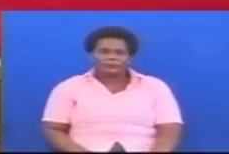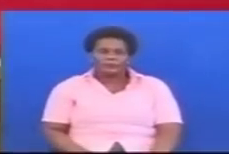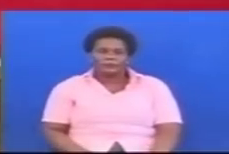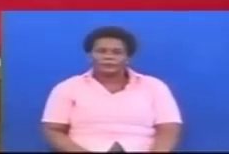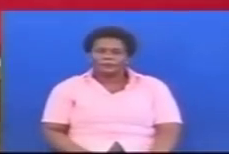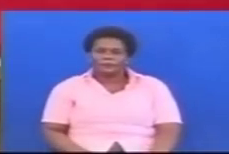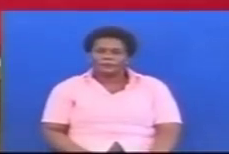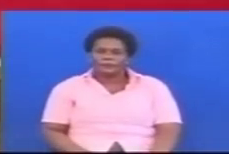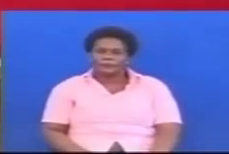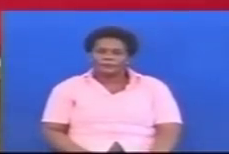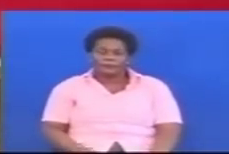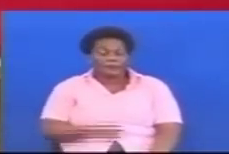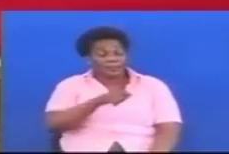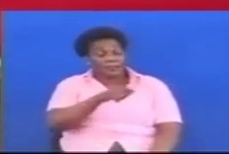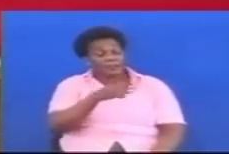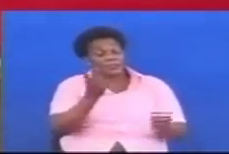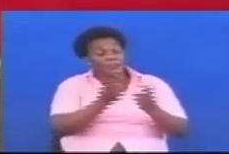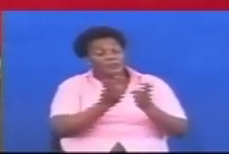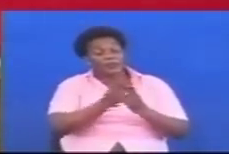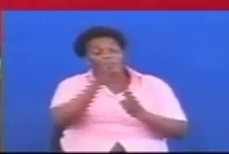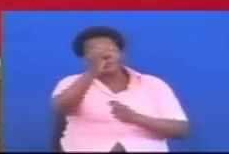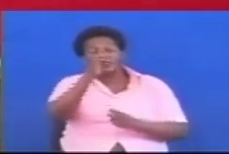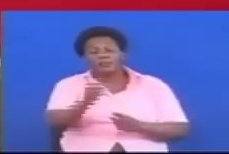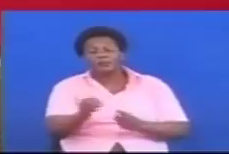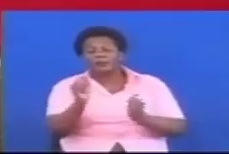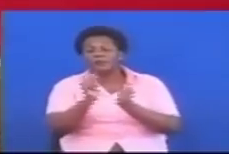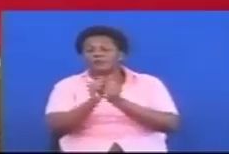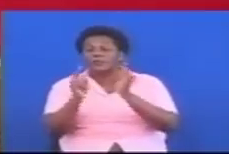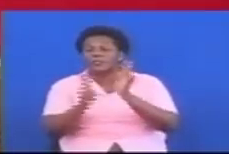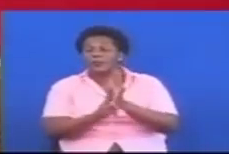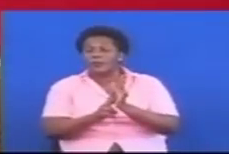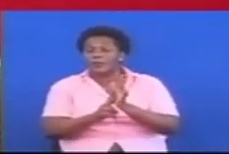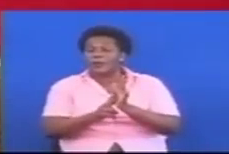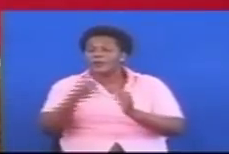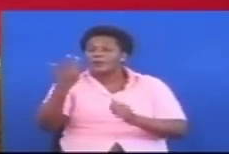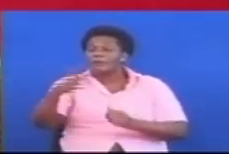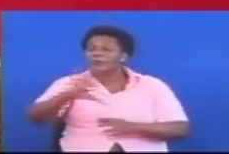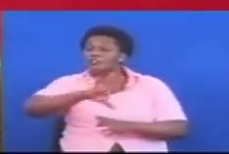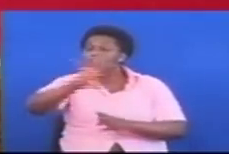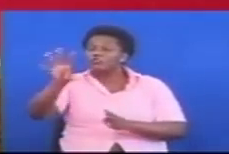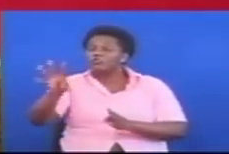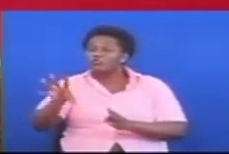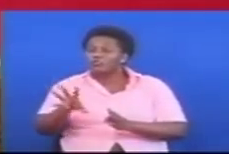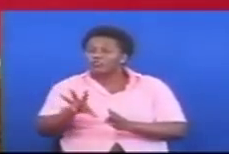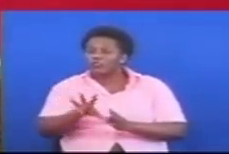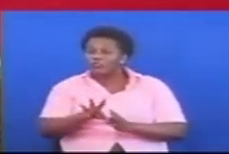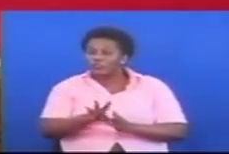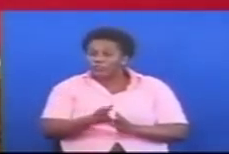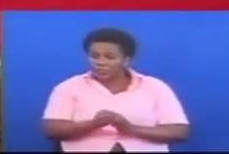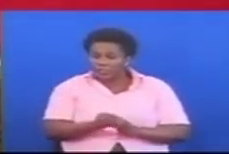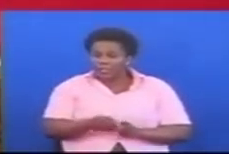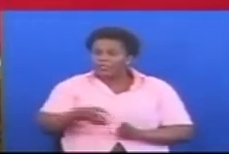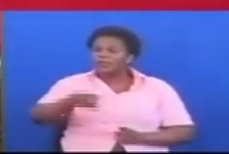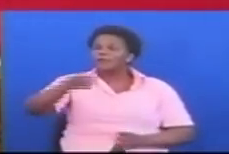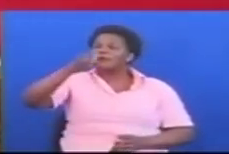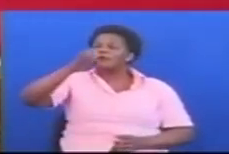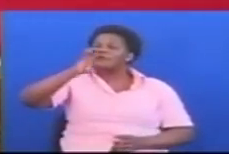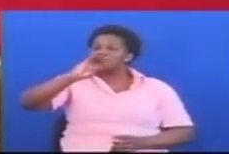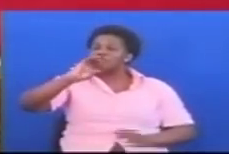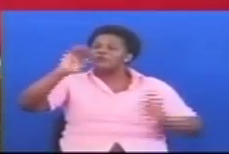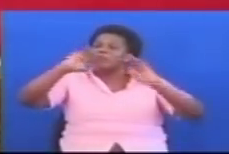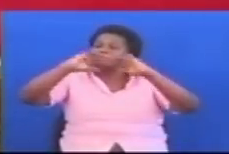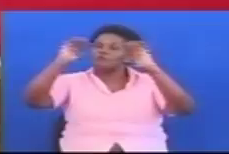ya kimiminika, ambao ni sawa na asilimia 17 ya maji yote ya kunywa ya kimiminika yaliyoko kwenye uso wa dunia nzima.